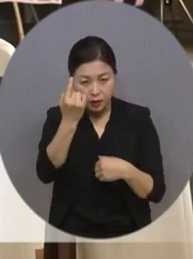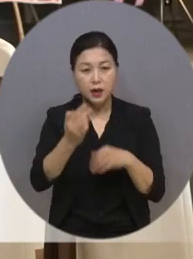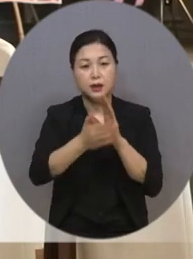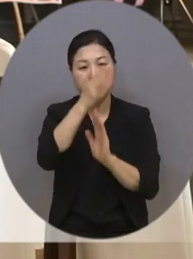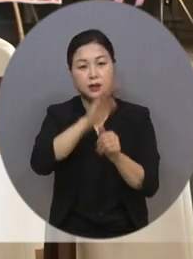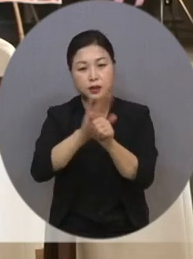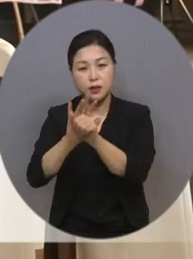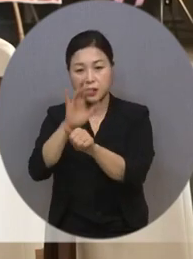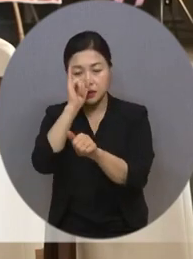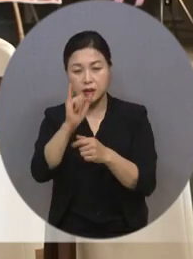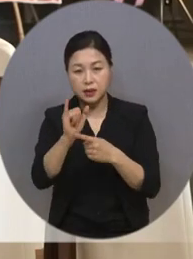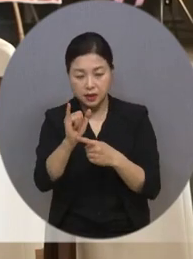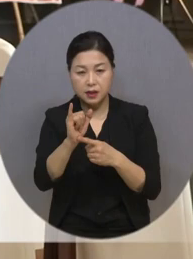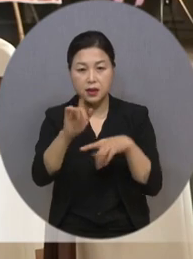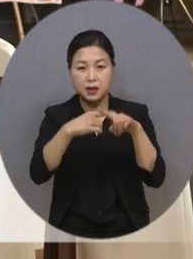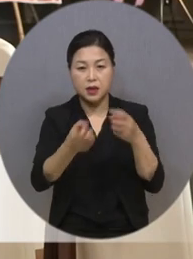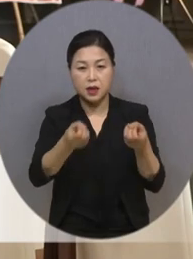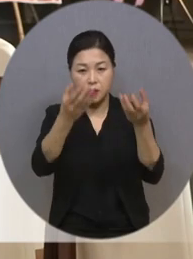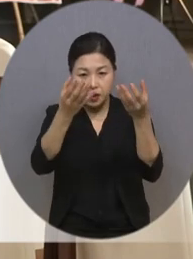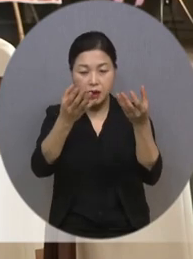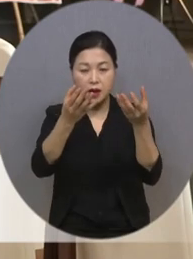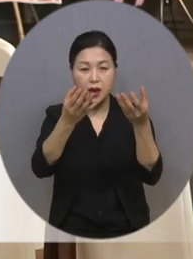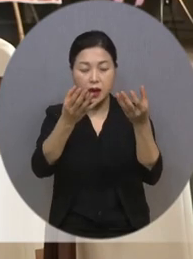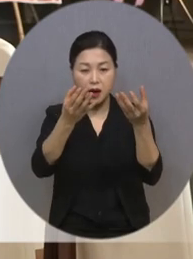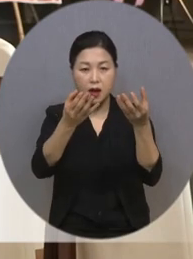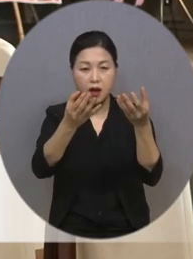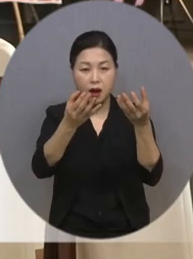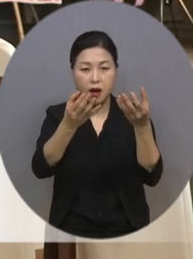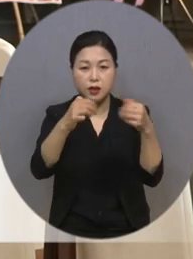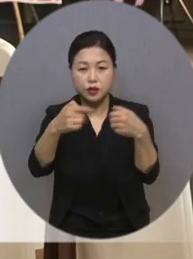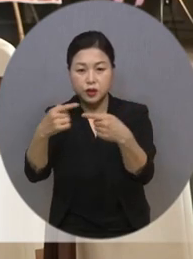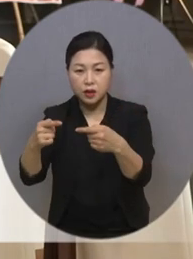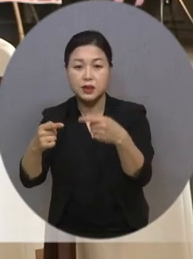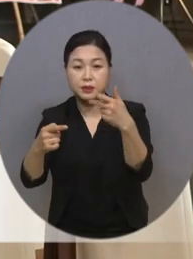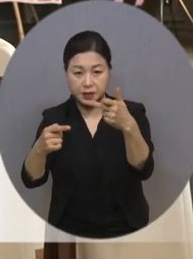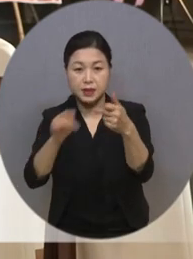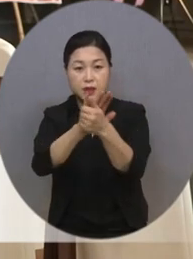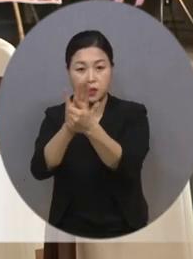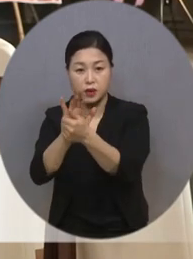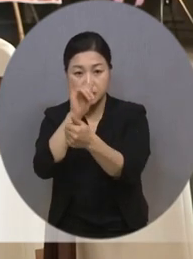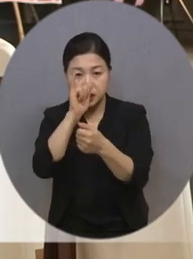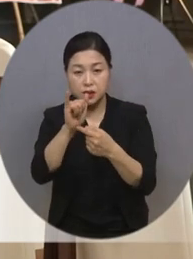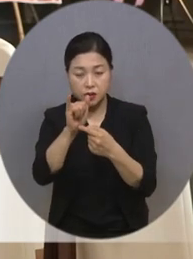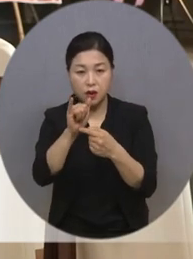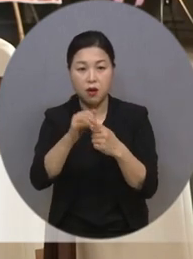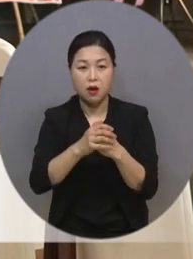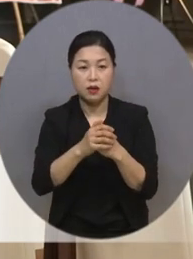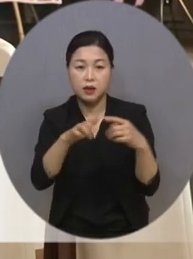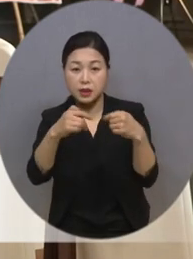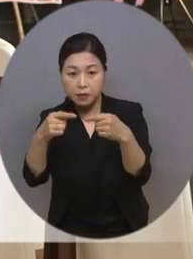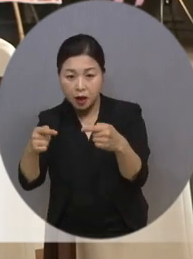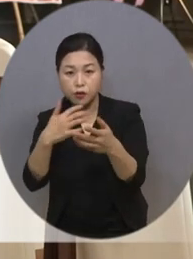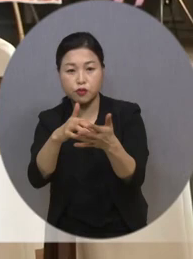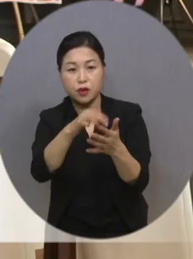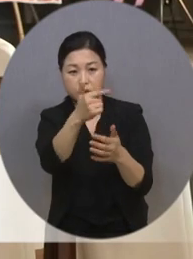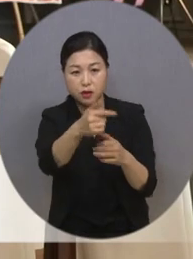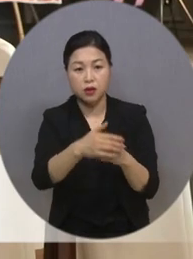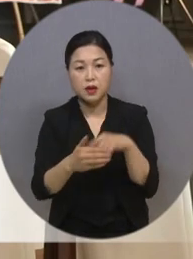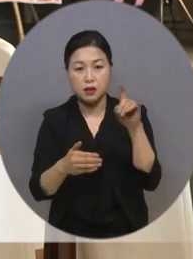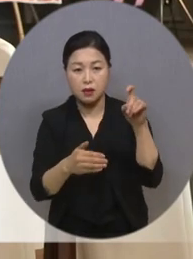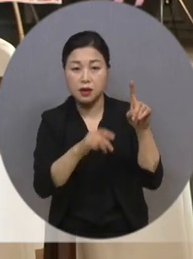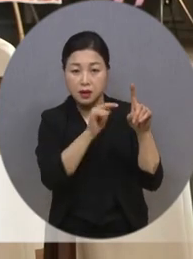순천시에서 지원하는 대회 출전 17개를 지원하는데 6개를 참가하였고요.